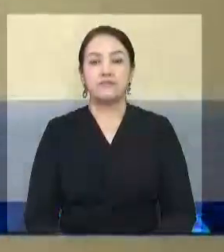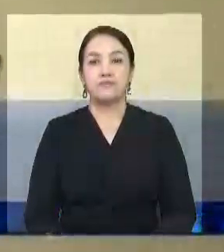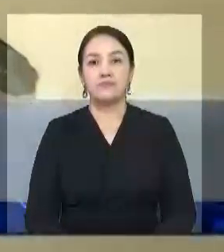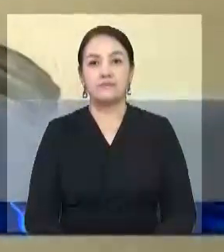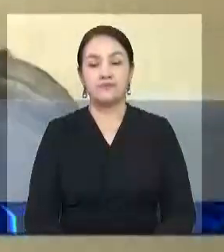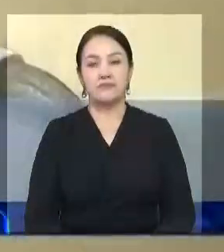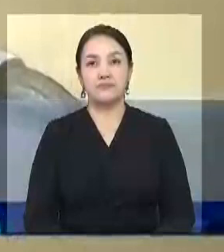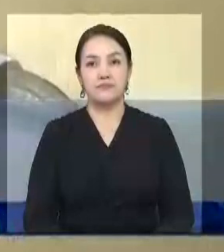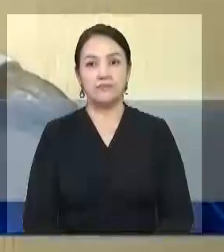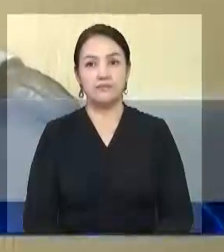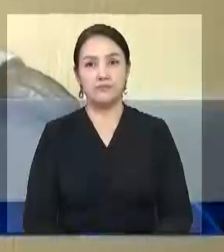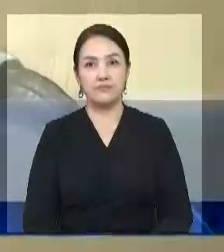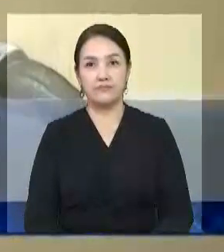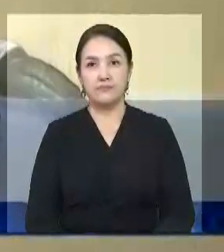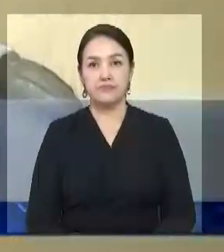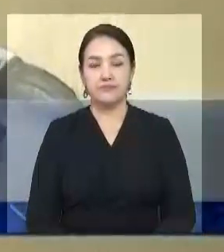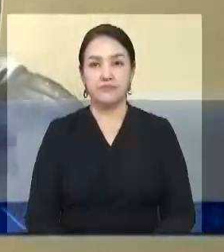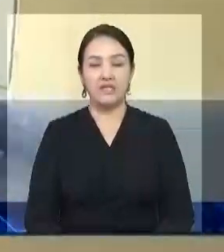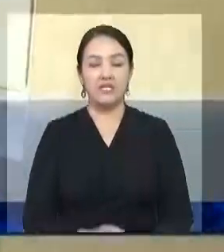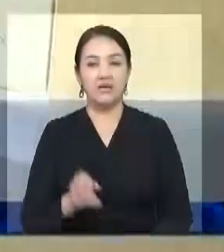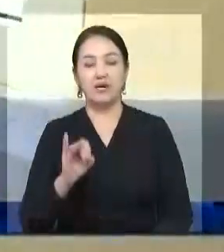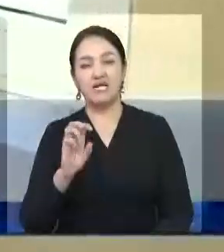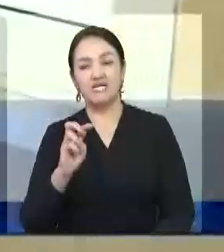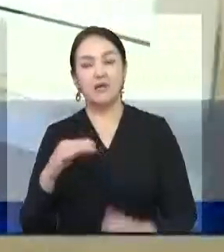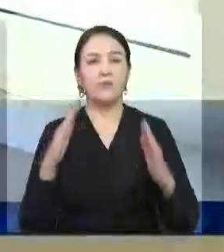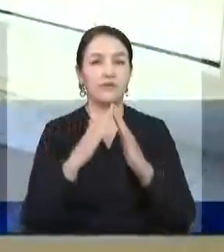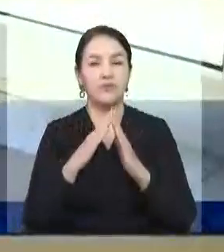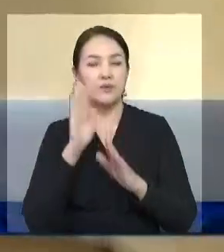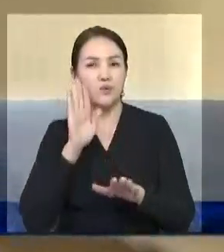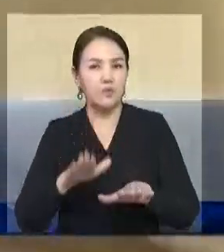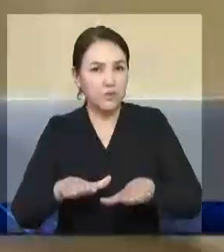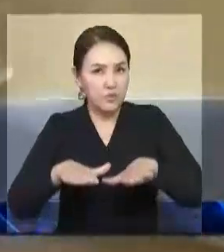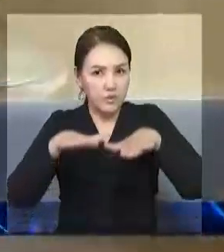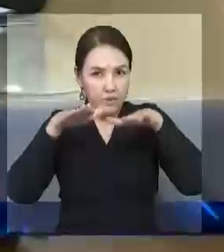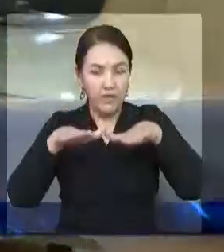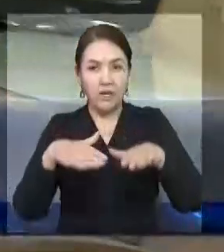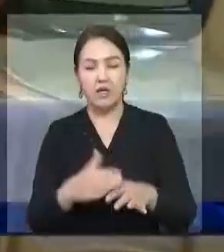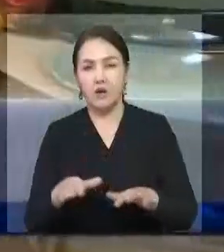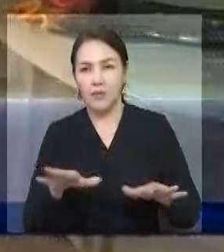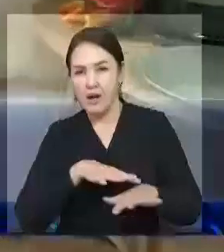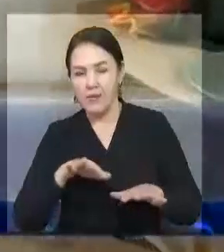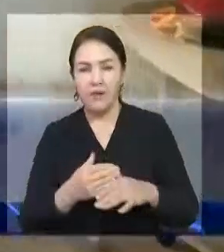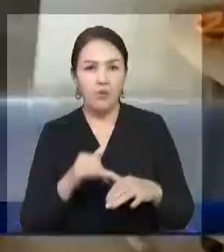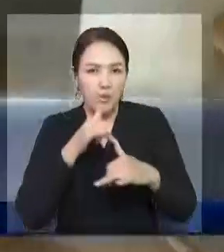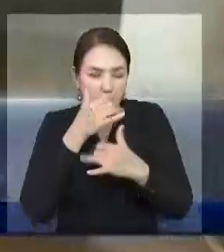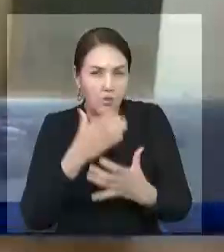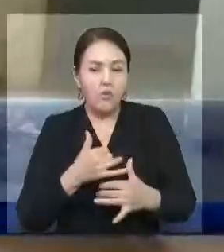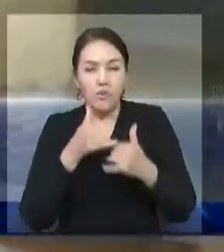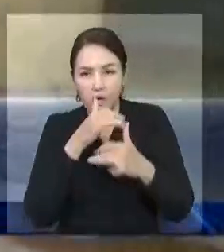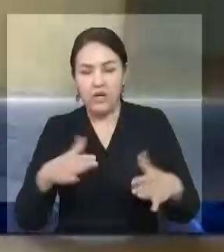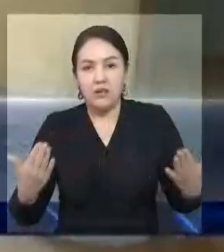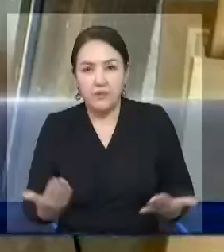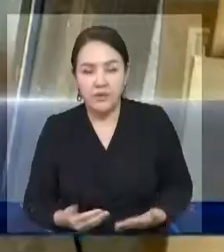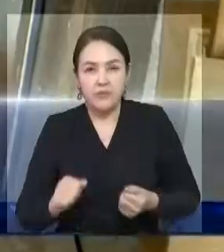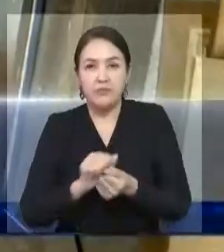так вот стояла. Это мы уже помыли. Тамара Искакованың үйде белшесінен қызыл суға батты. Ішіндегі дүние мүлкі жарамсыз күйде қалды. Қазір баспананың